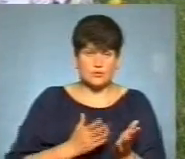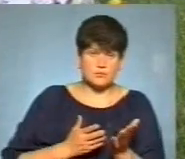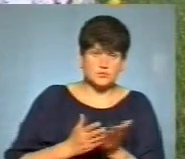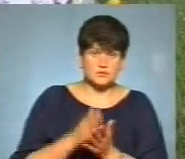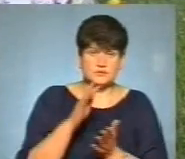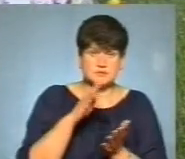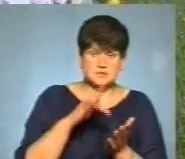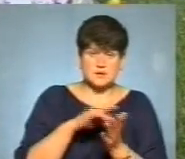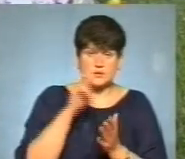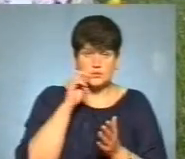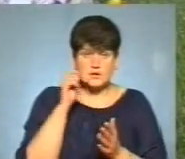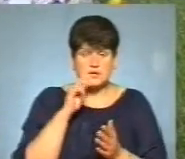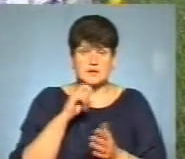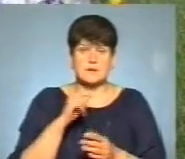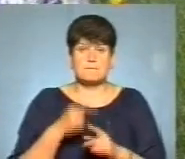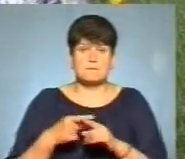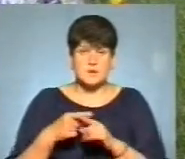Україну, Білорусь на Польщу і